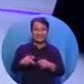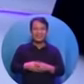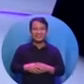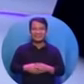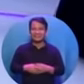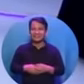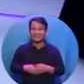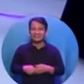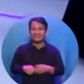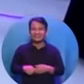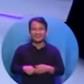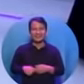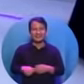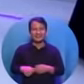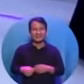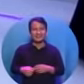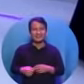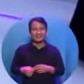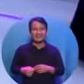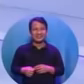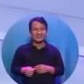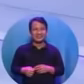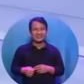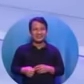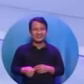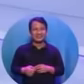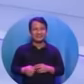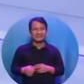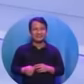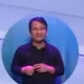Okay. At ngayon,